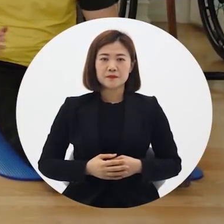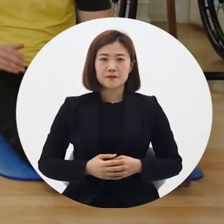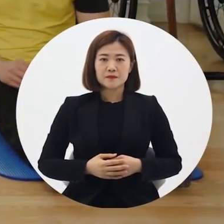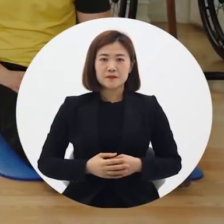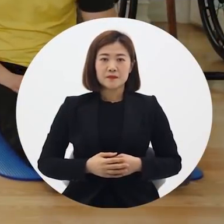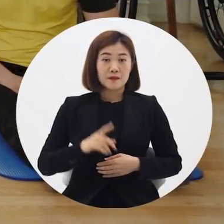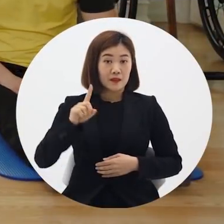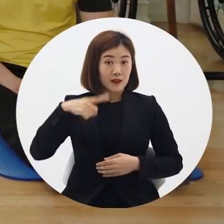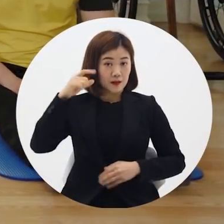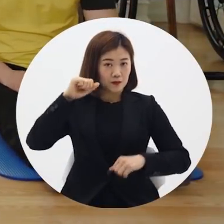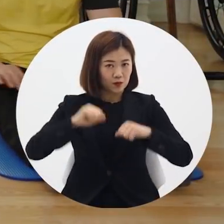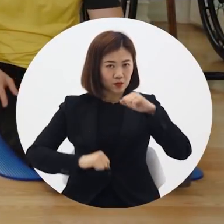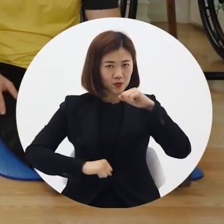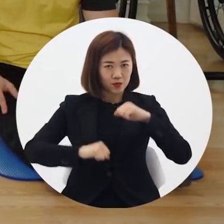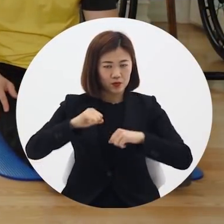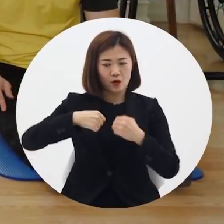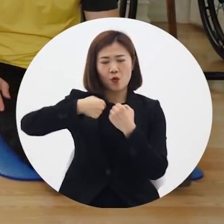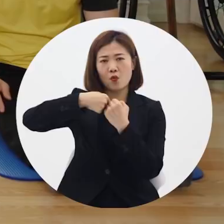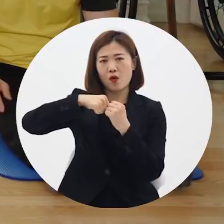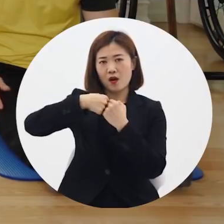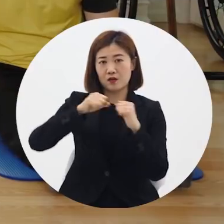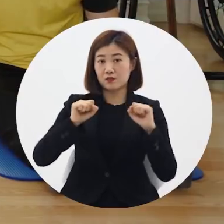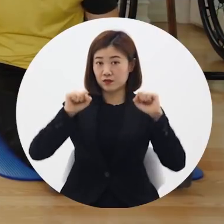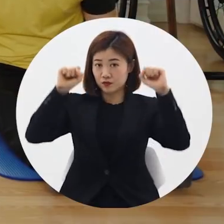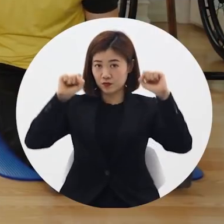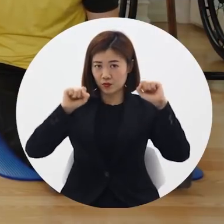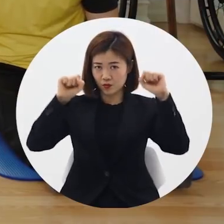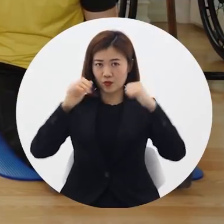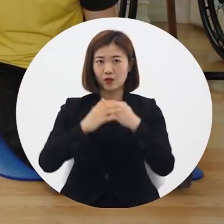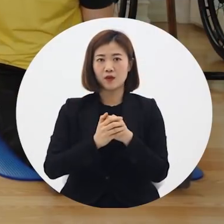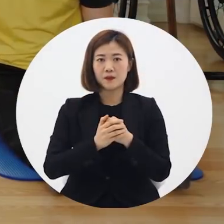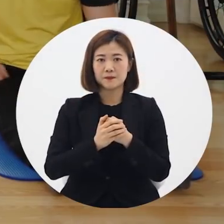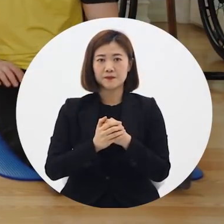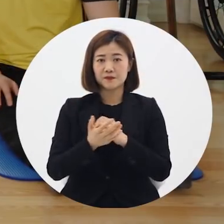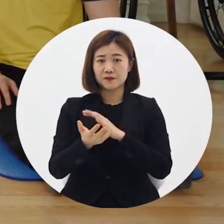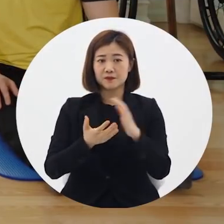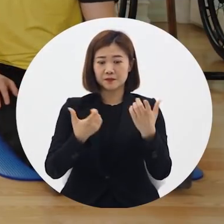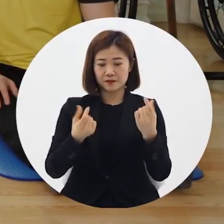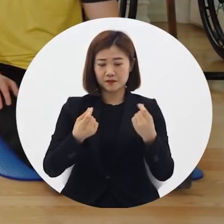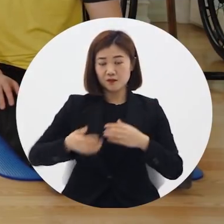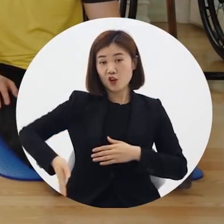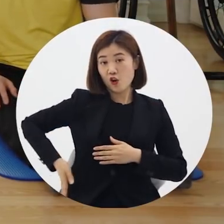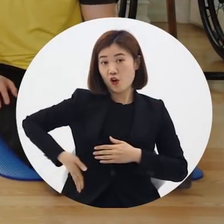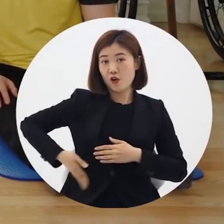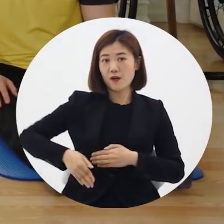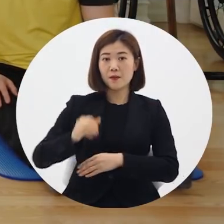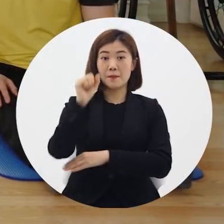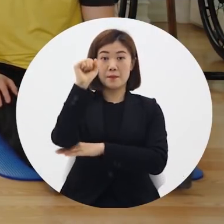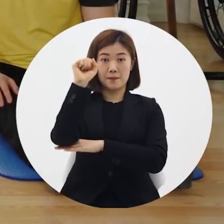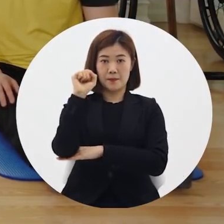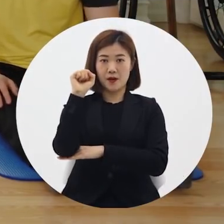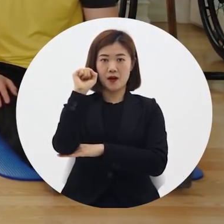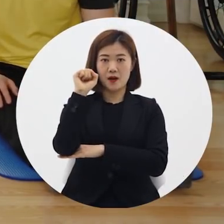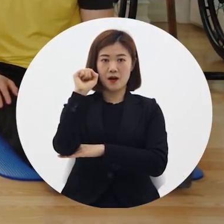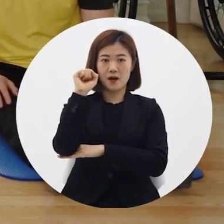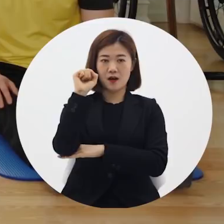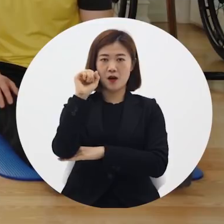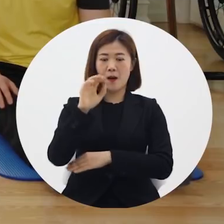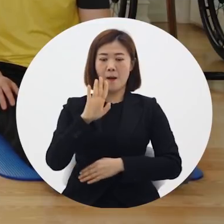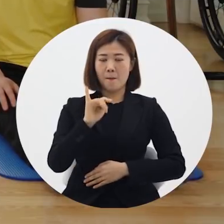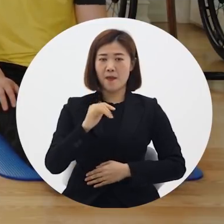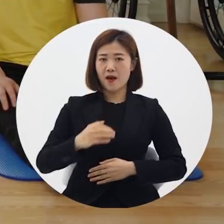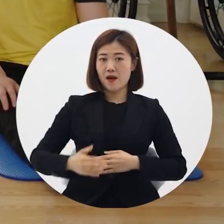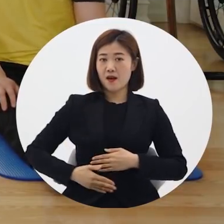자, 다음 동작은 고관절 스트레칭입니다. 전과 마찬가지로 허리를 곧게 핀 상태에서 복부에 긴장감을